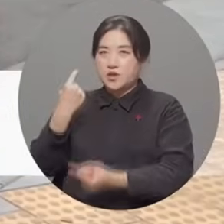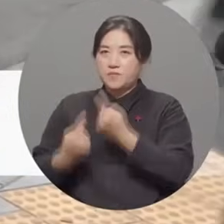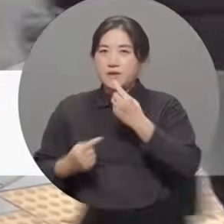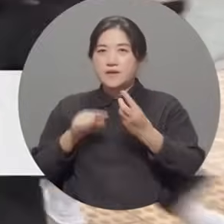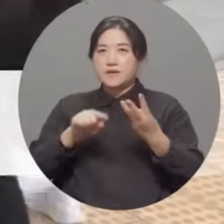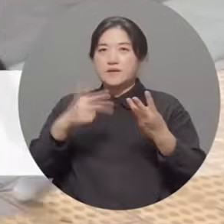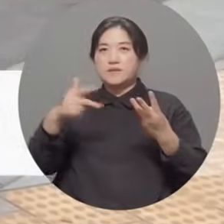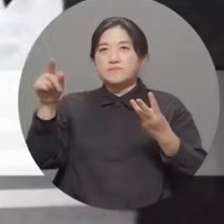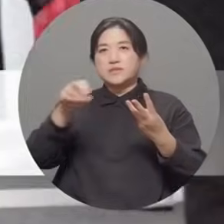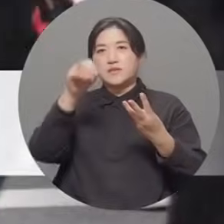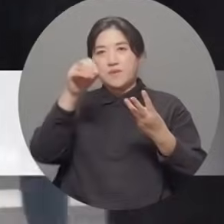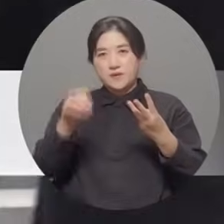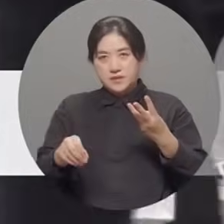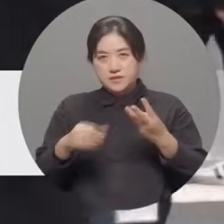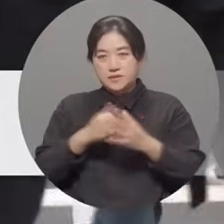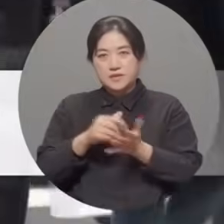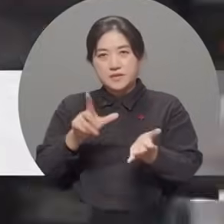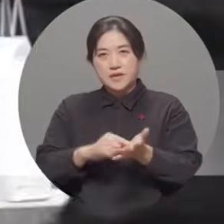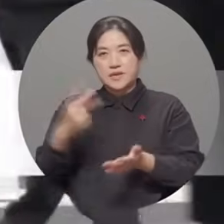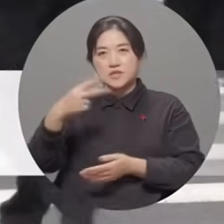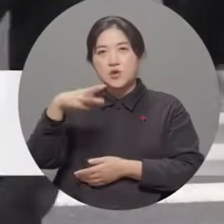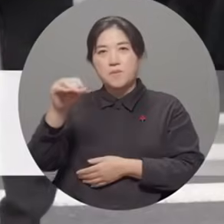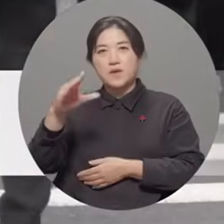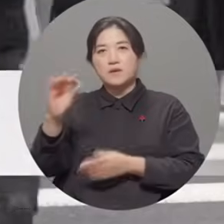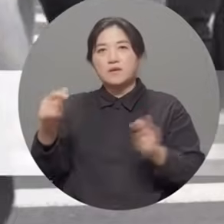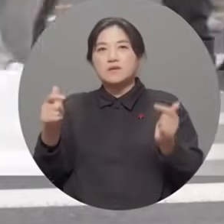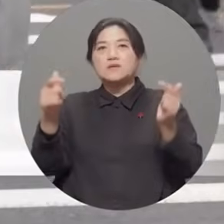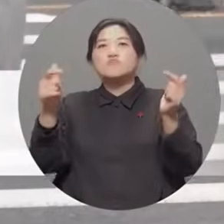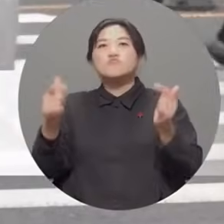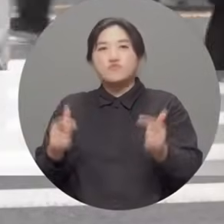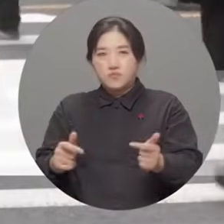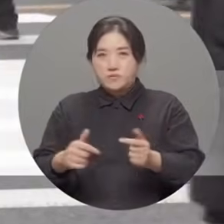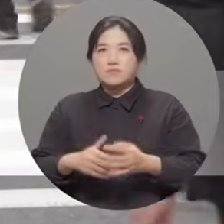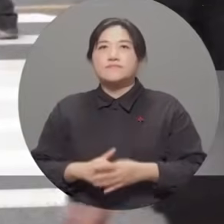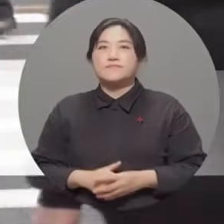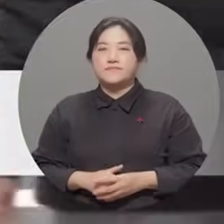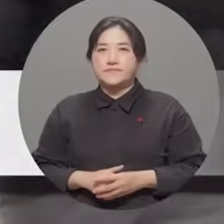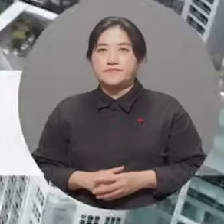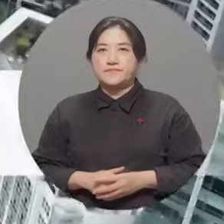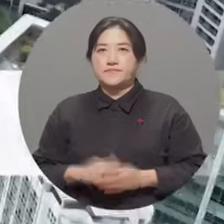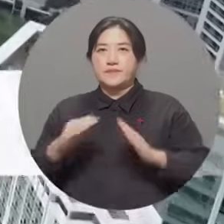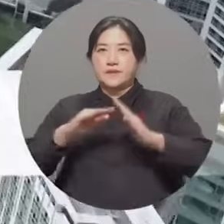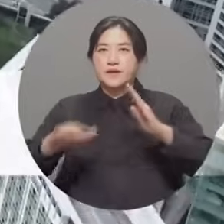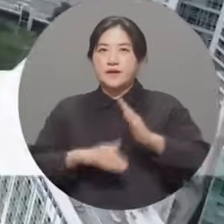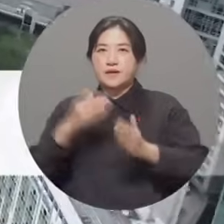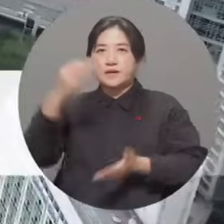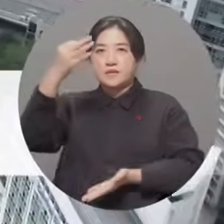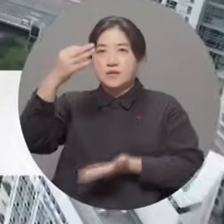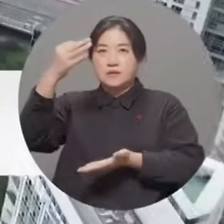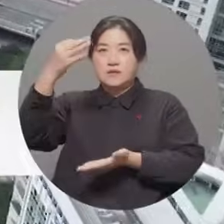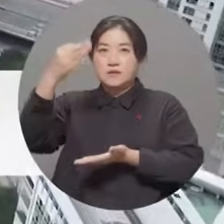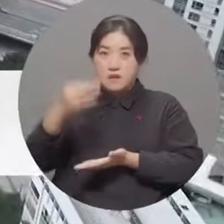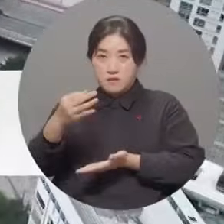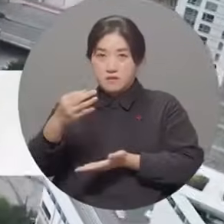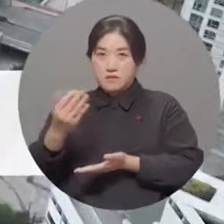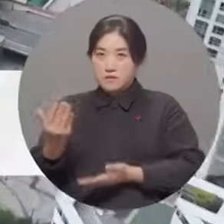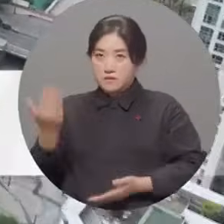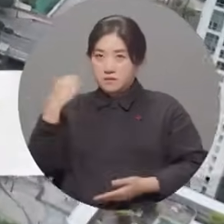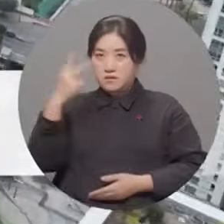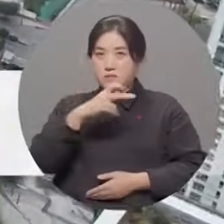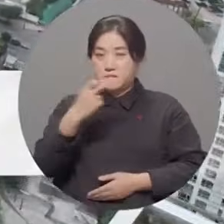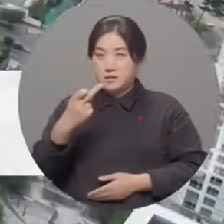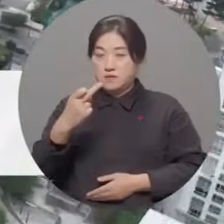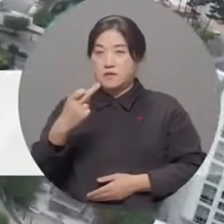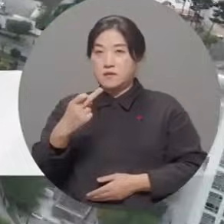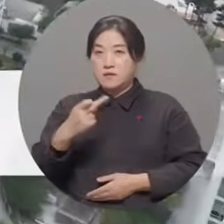비해서 3.7%, 약 2천만 원가량 줄어든 것으로 나타났습니다. 가계 자산이 감소한 건